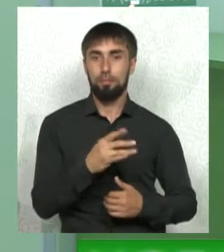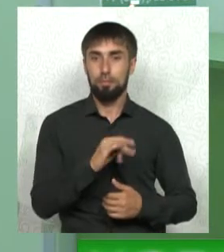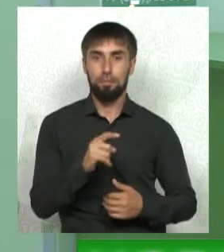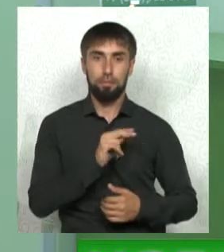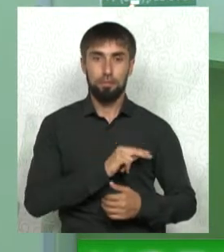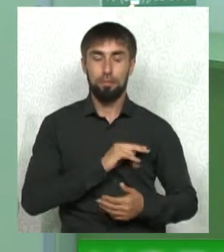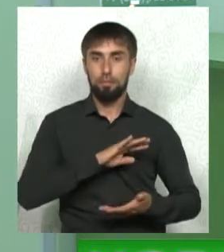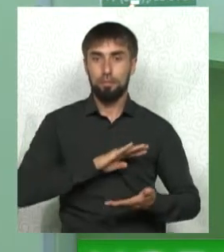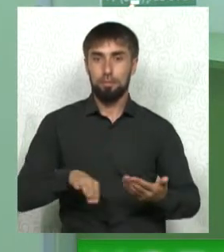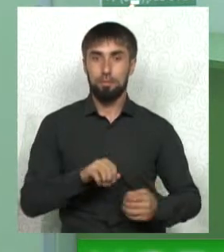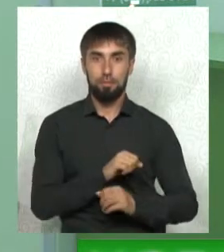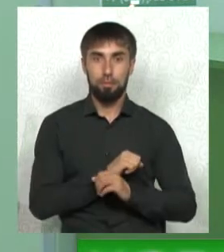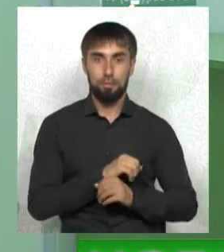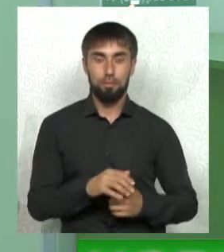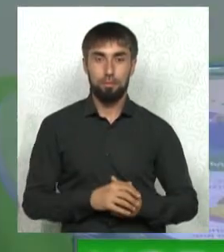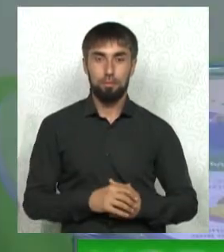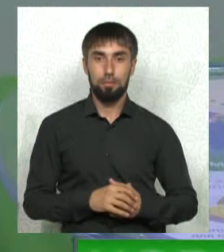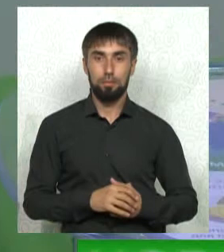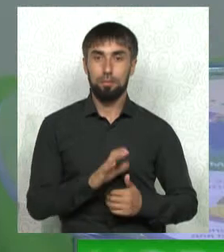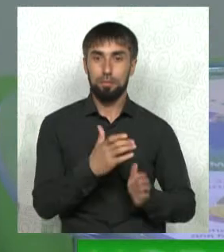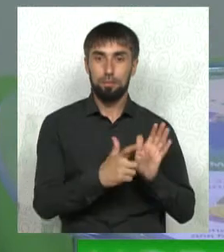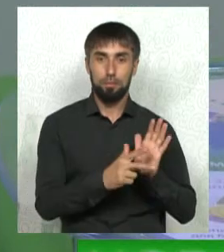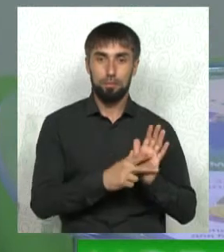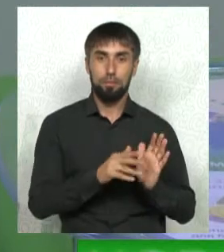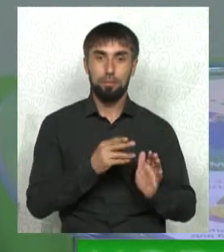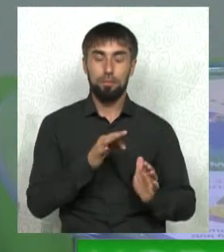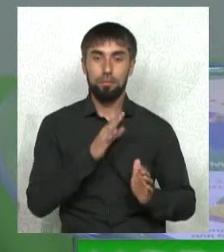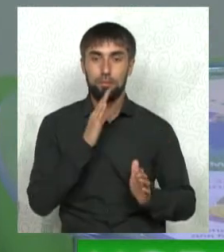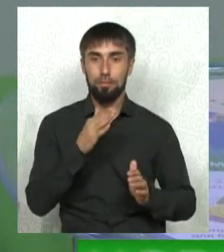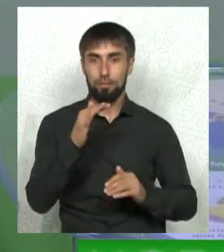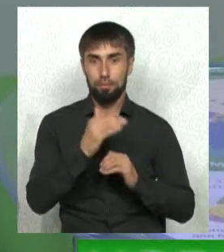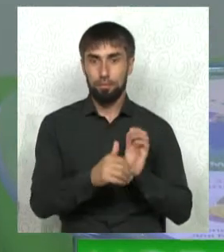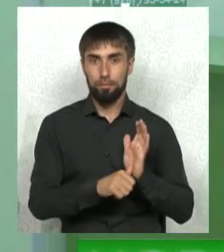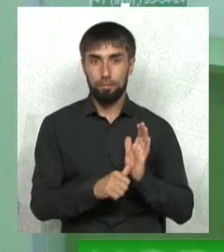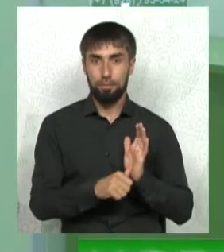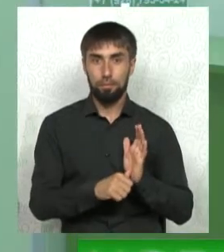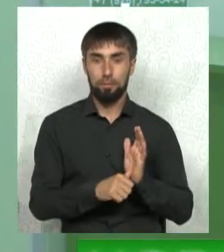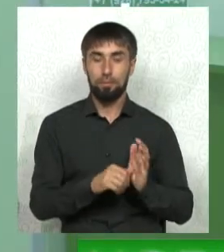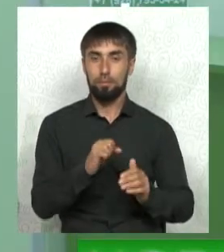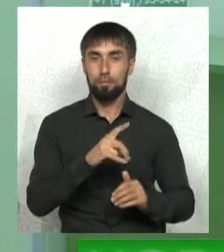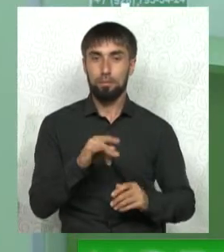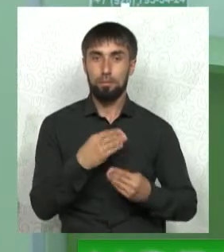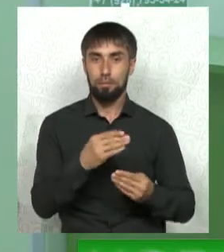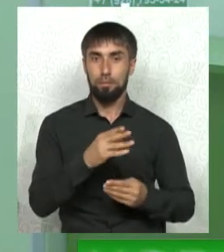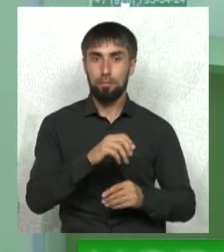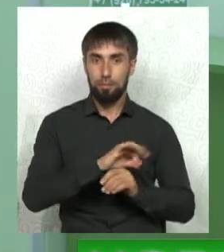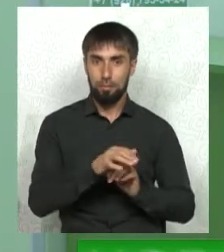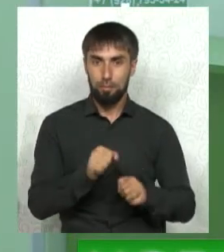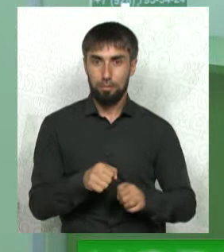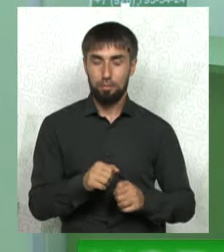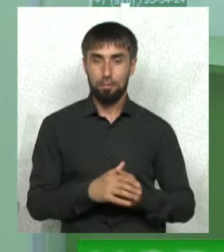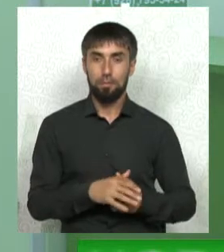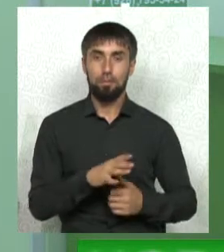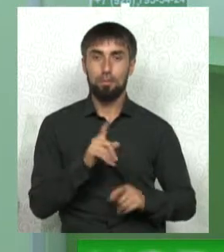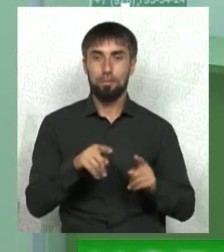работают без выходных. С 8 утра до 6 вечера сдается анализ на ковид. То есть в некоторых лабораториях бывало,